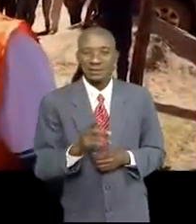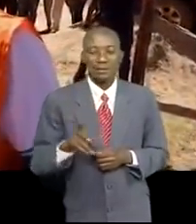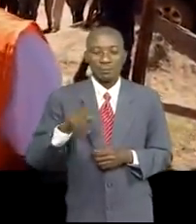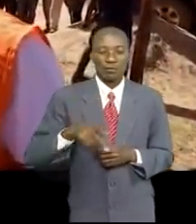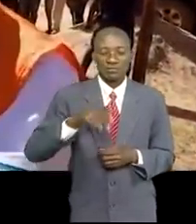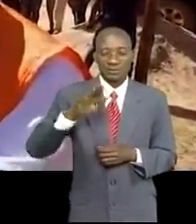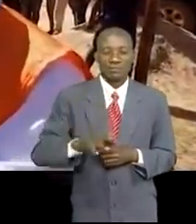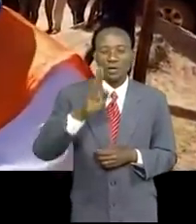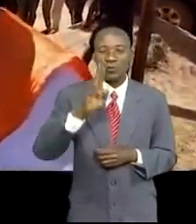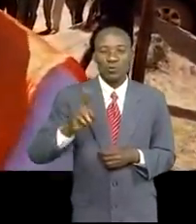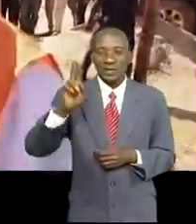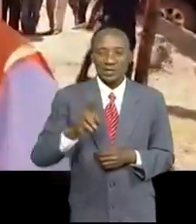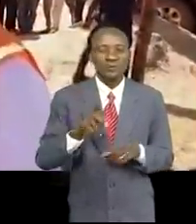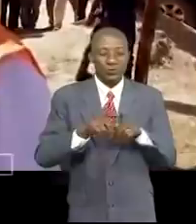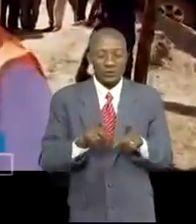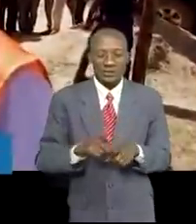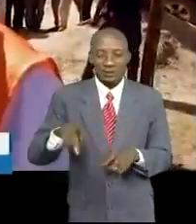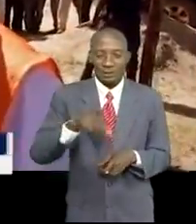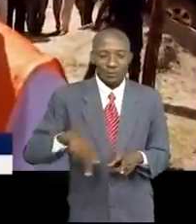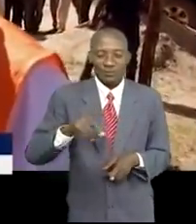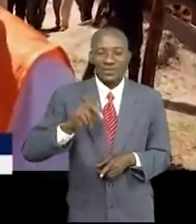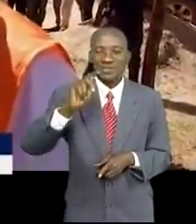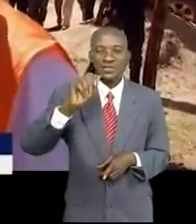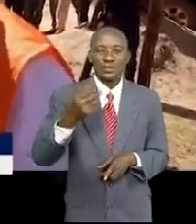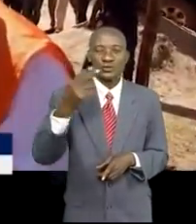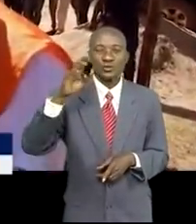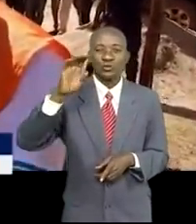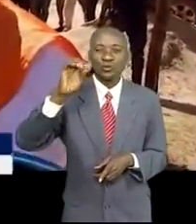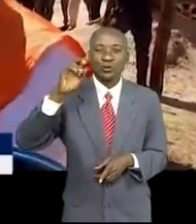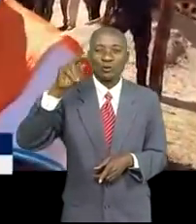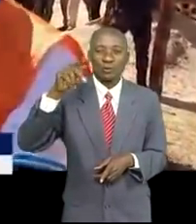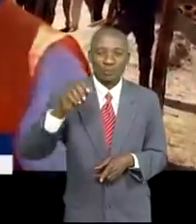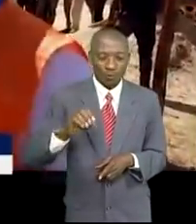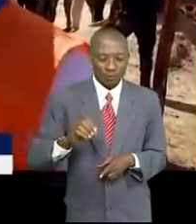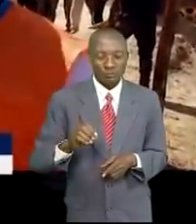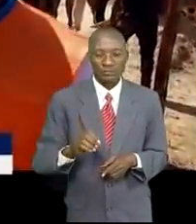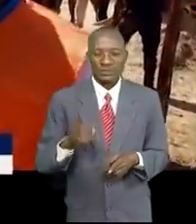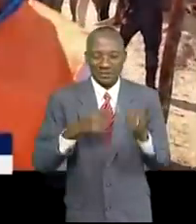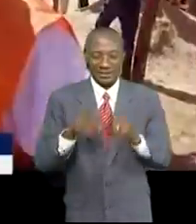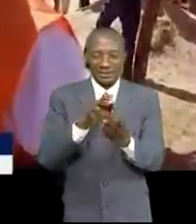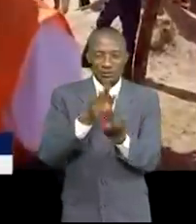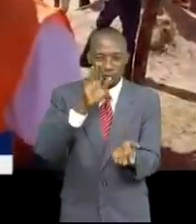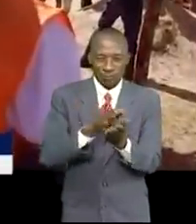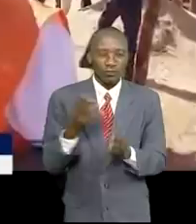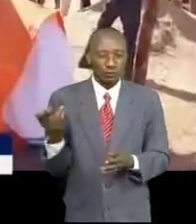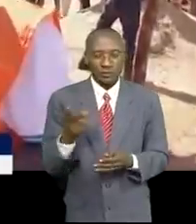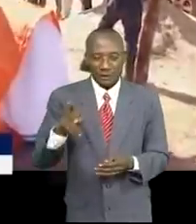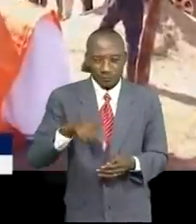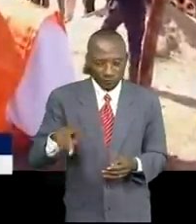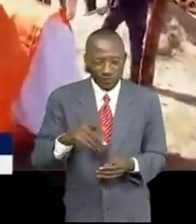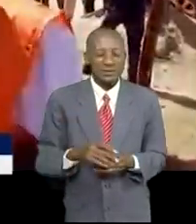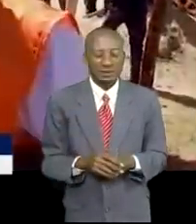sur base des devis communs, ont bénéficié d'un acompte pour intervenir mécaniquement sur la RN4. Les travaux qui